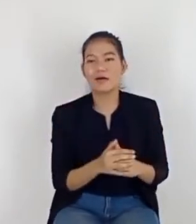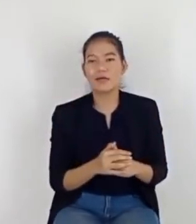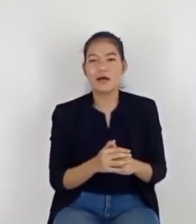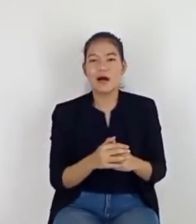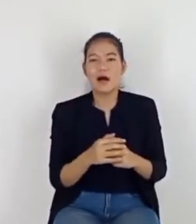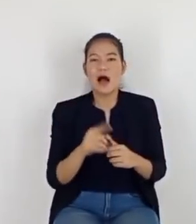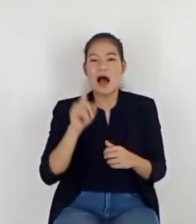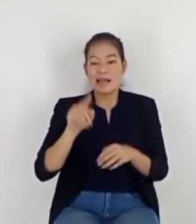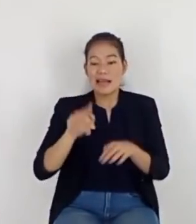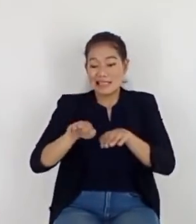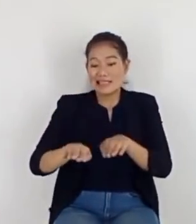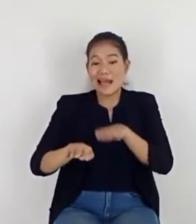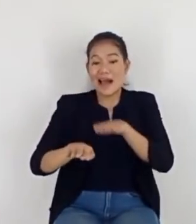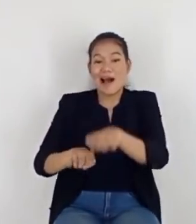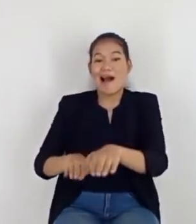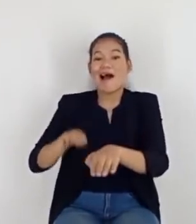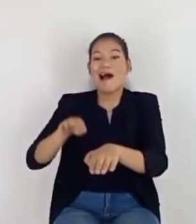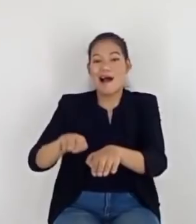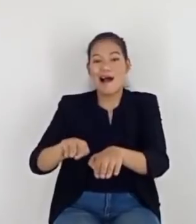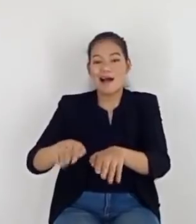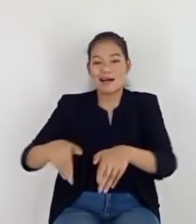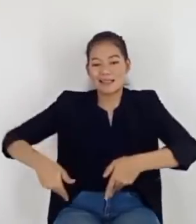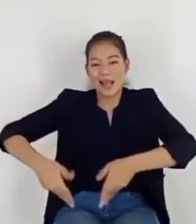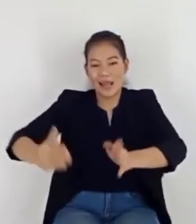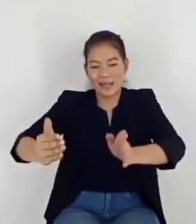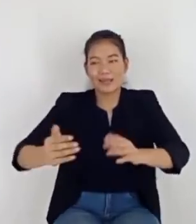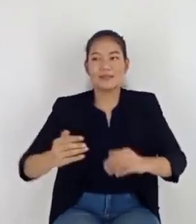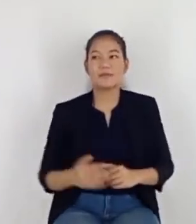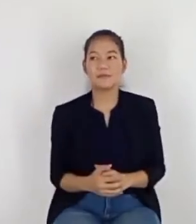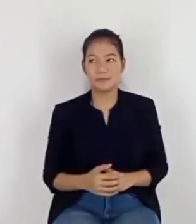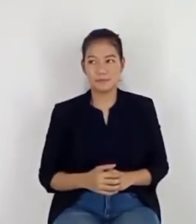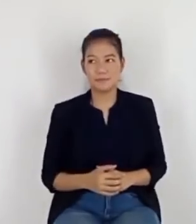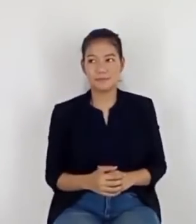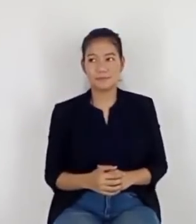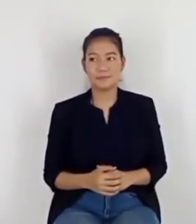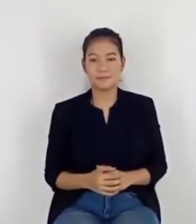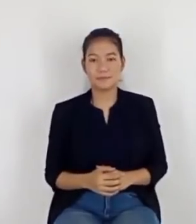membuat jejak kakinya menjadi jalan.